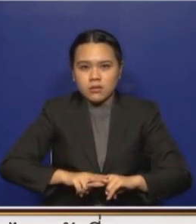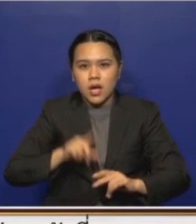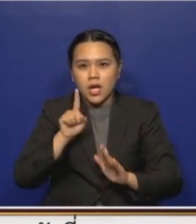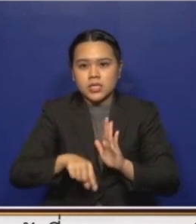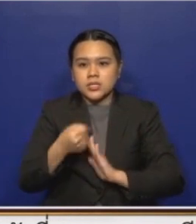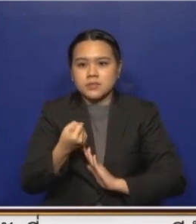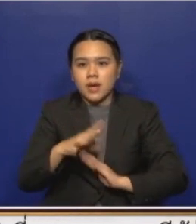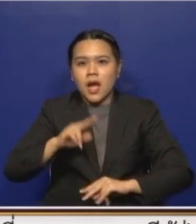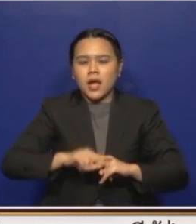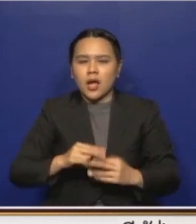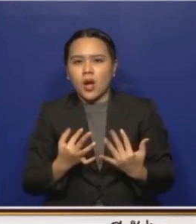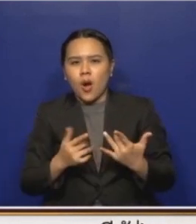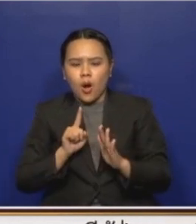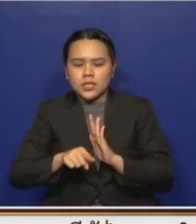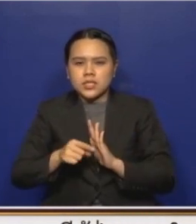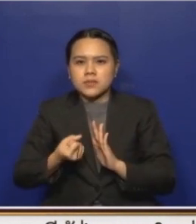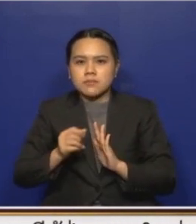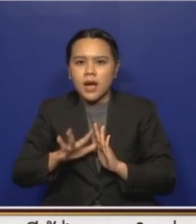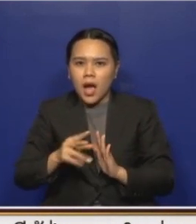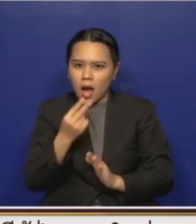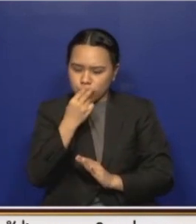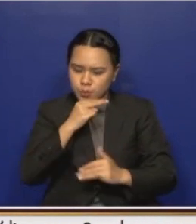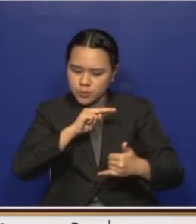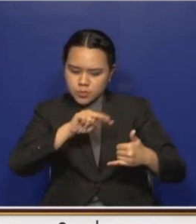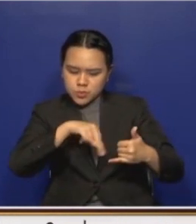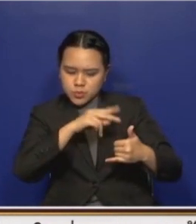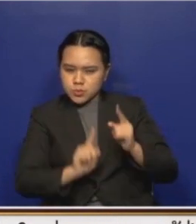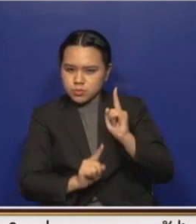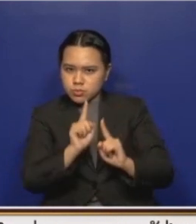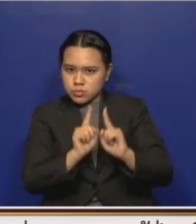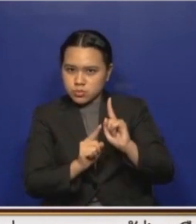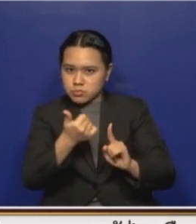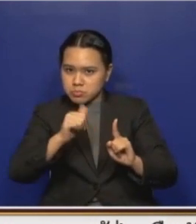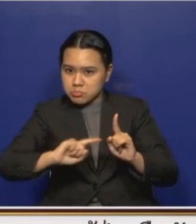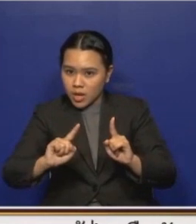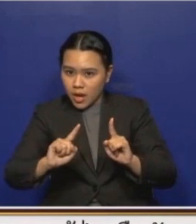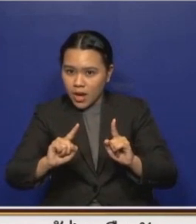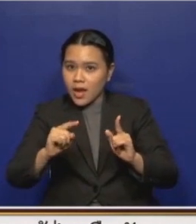นี่ขนาดว่าวัคซีนที่ดีที่สุดในโลกนะฮะแล้วอันนี้ล่ะฮะ